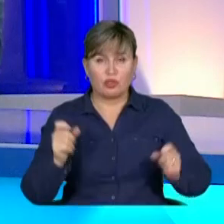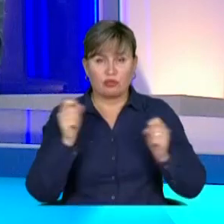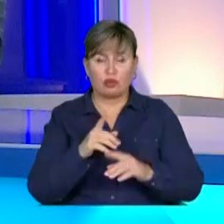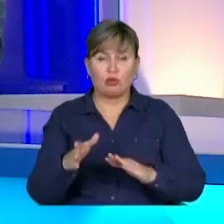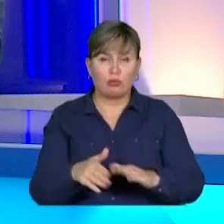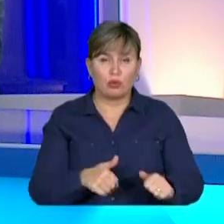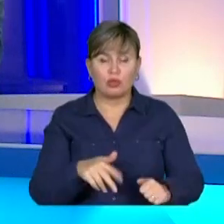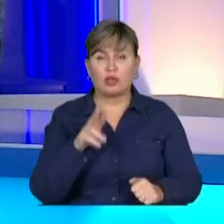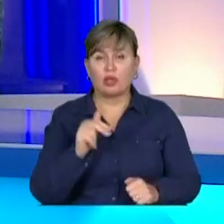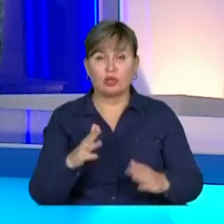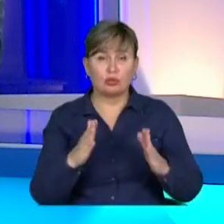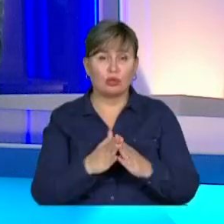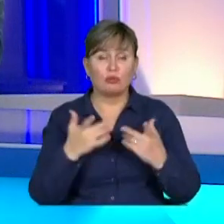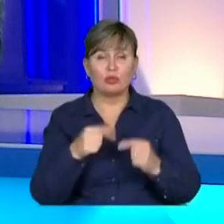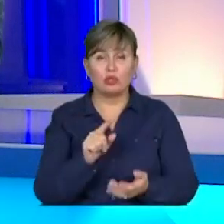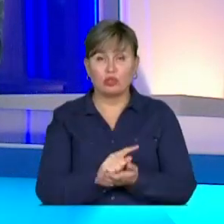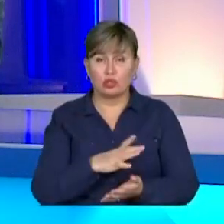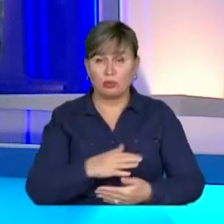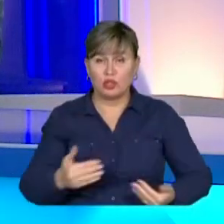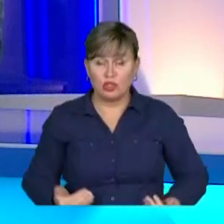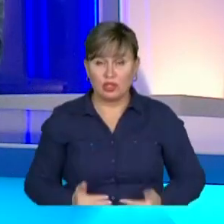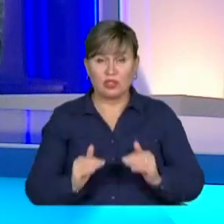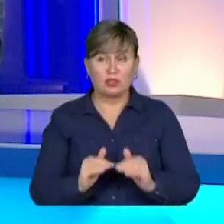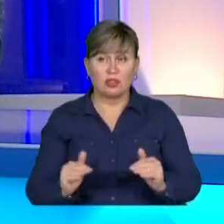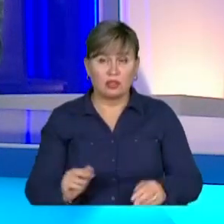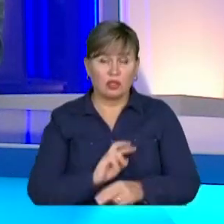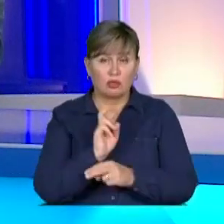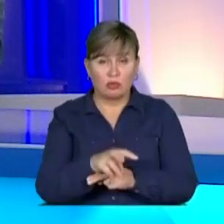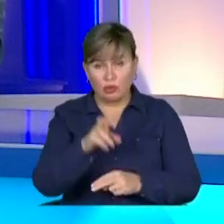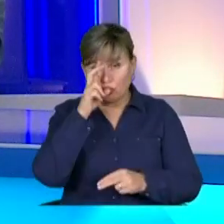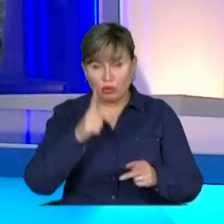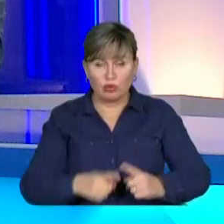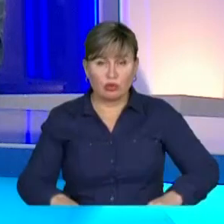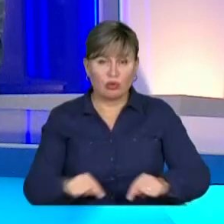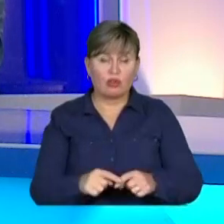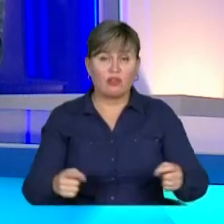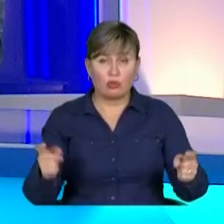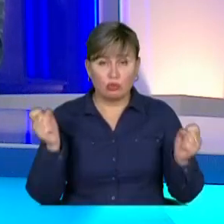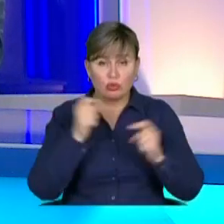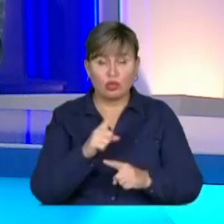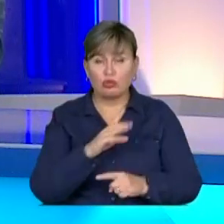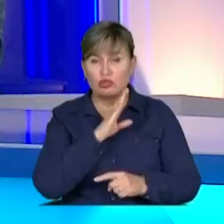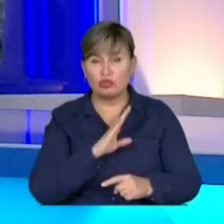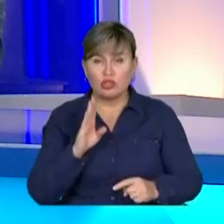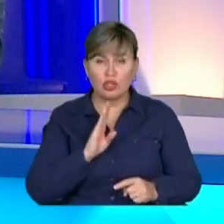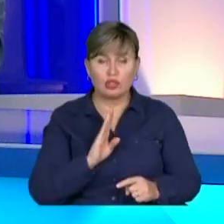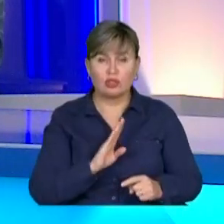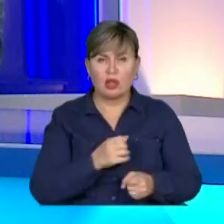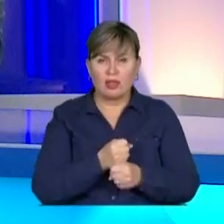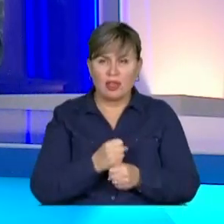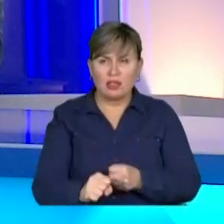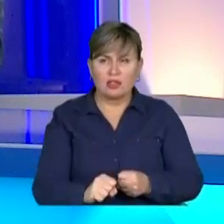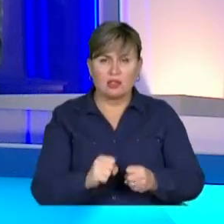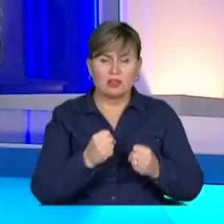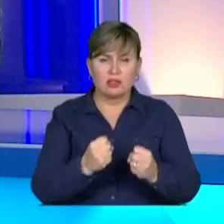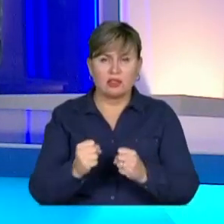после того, как дом, где должны были жить несовершеннолетние, посетили госорганы. Выяснилось, что женщина-опекун насильно